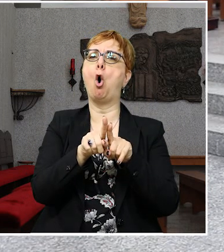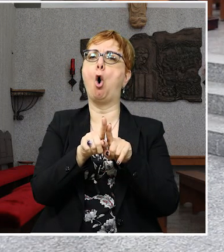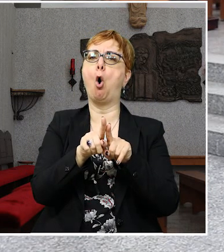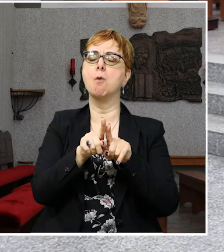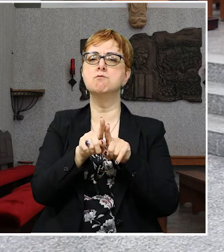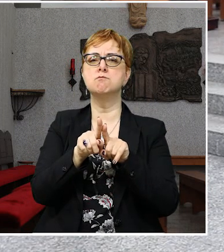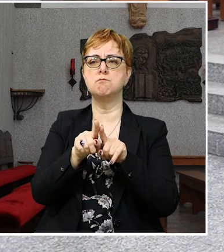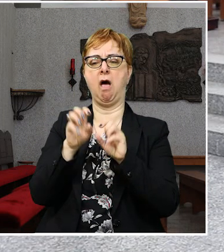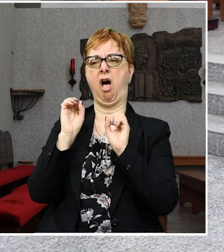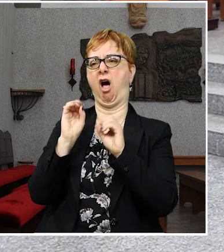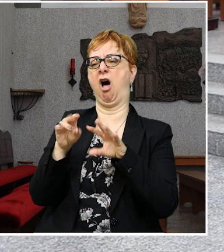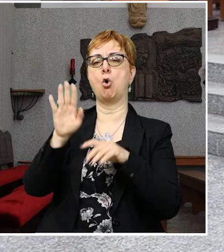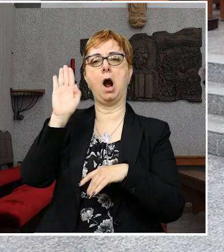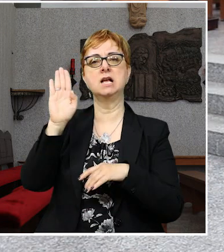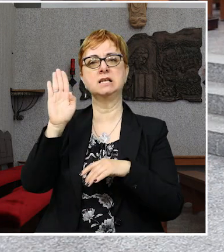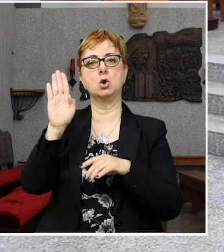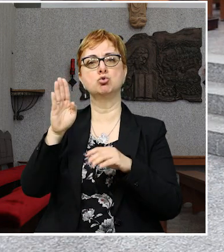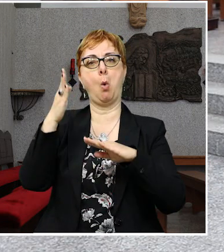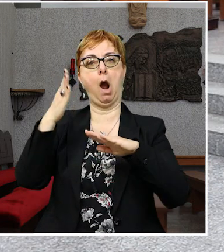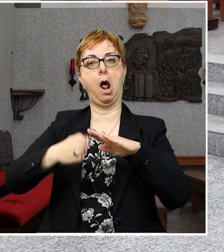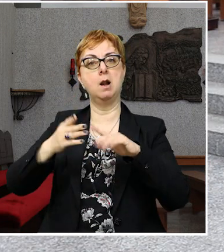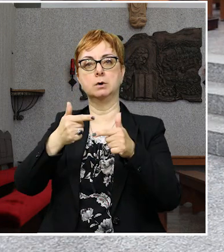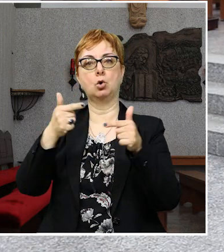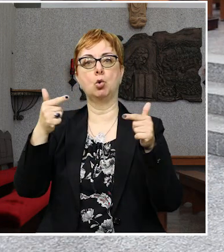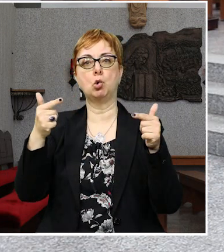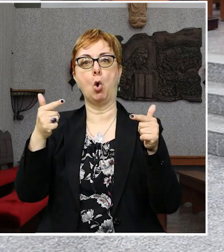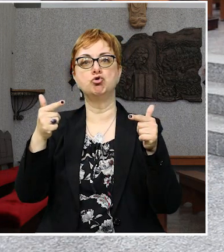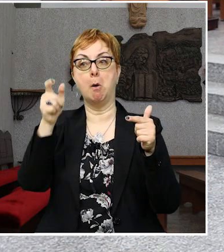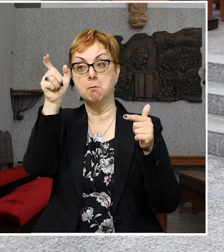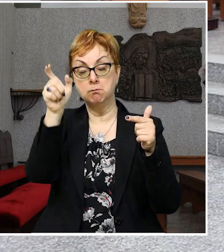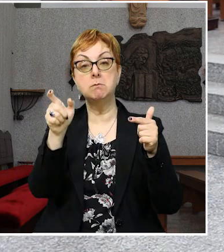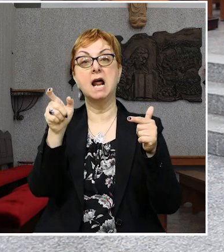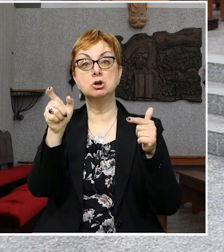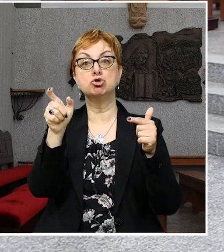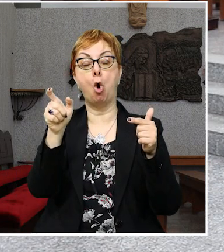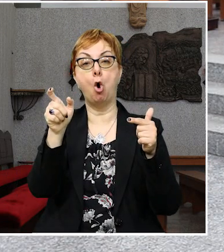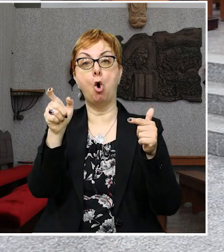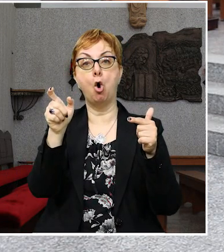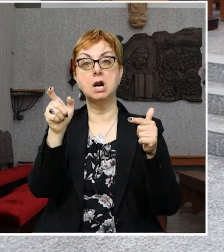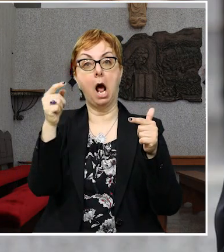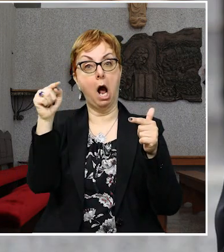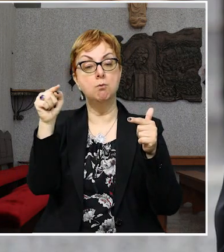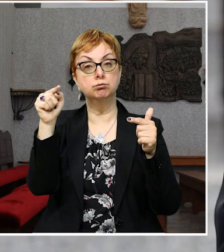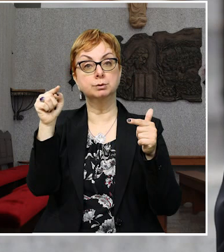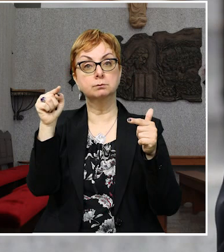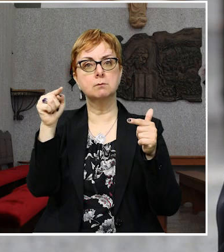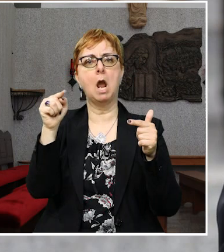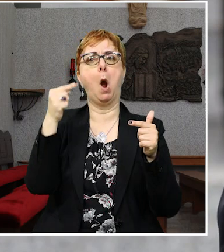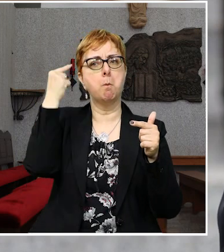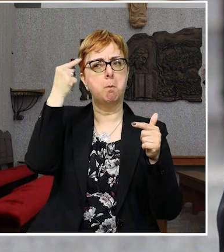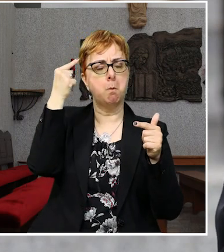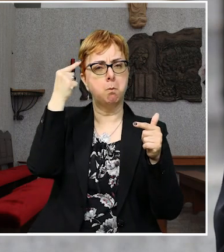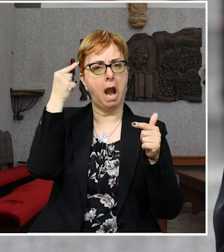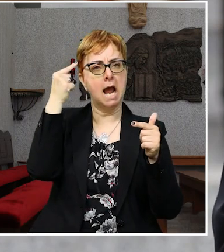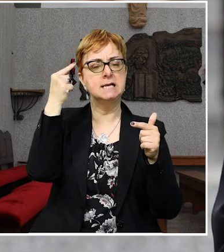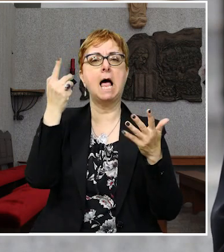sua arroganza. L'empio è colui che non teme giudizi su ciò che